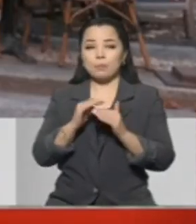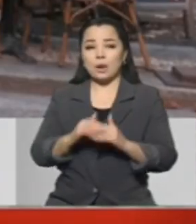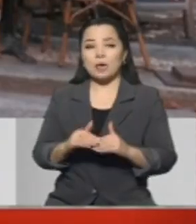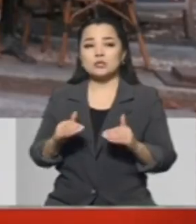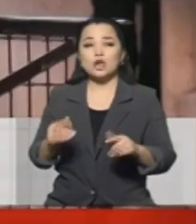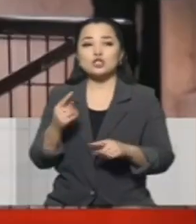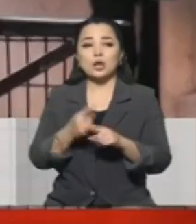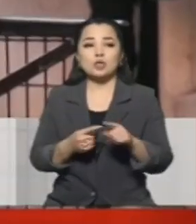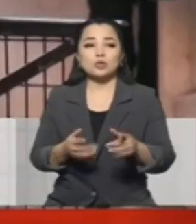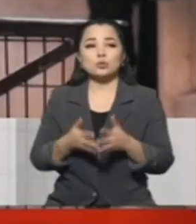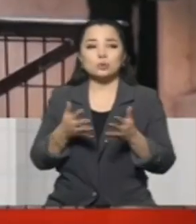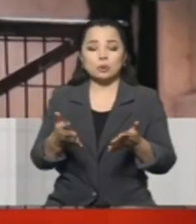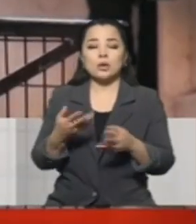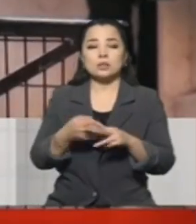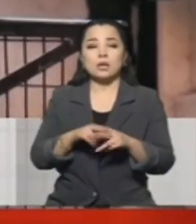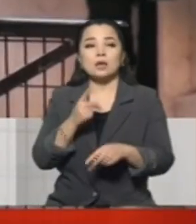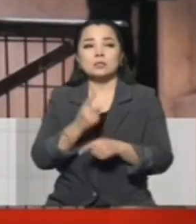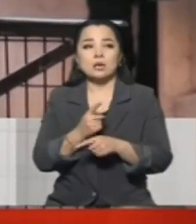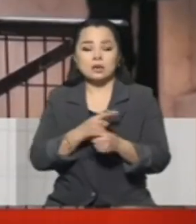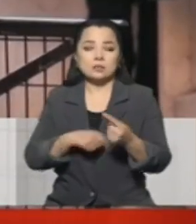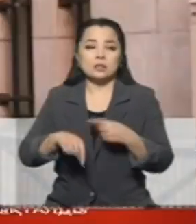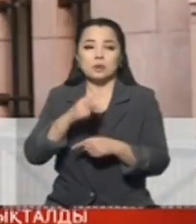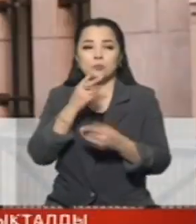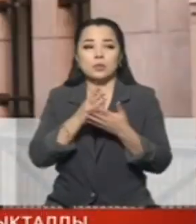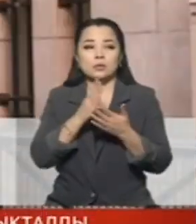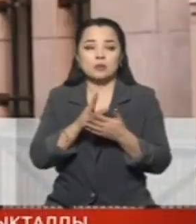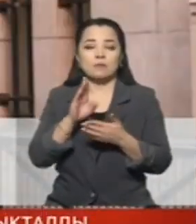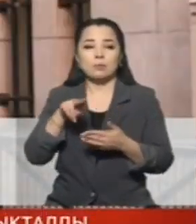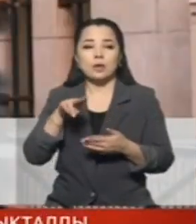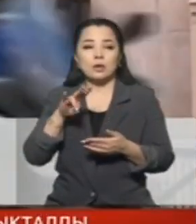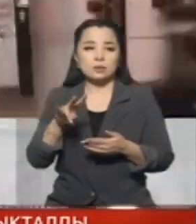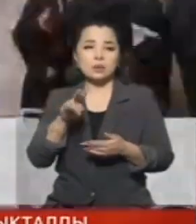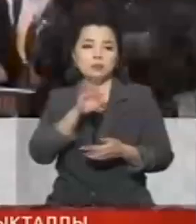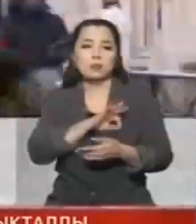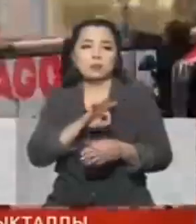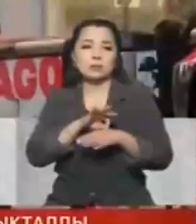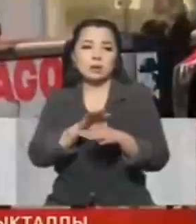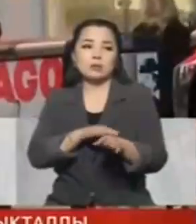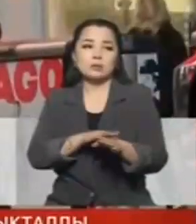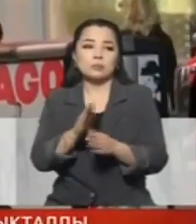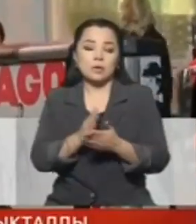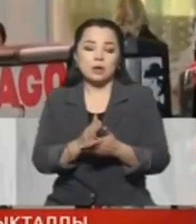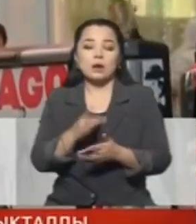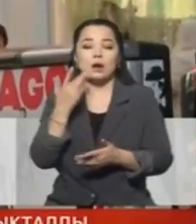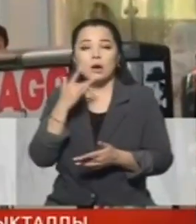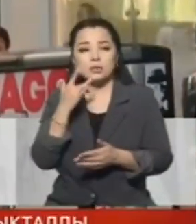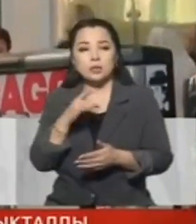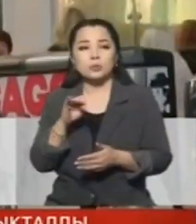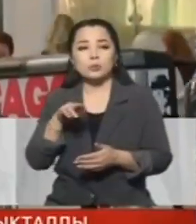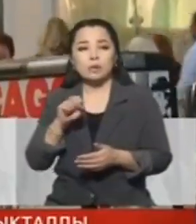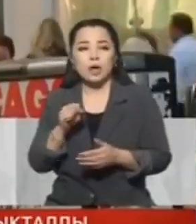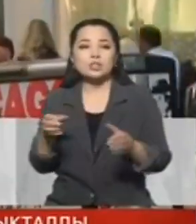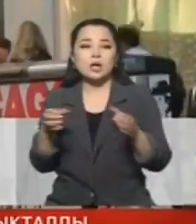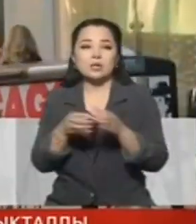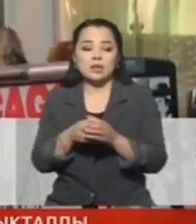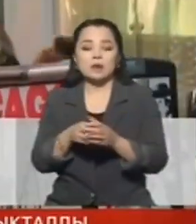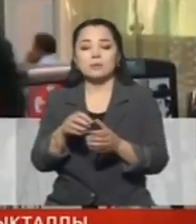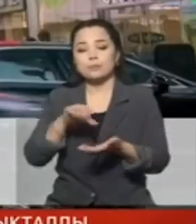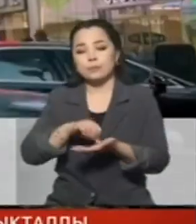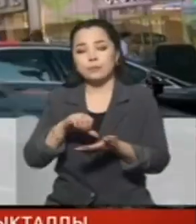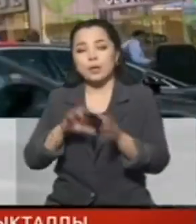балалардың жартысына жуығы сол тыйымды айналып өту үшін VPN-ді пайдаланып жүр. Ал АКШ-тың Юта штатының федералдық